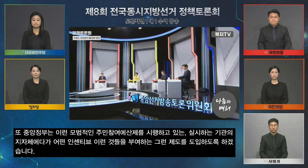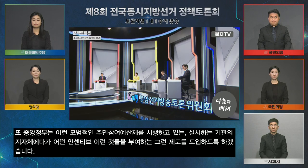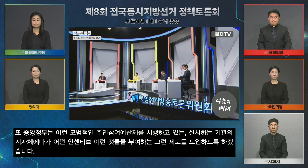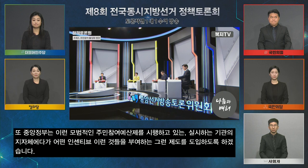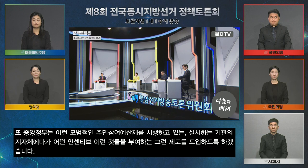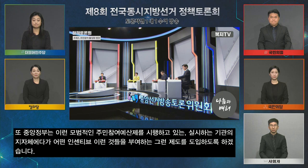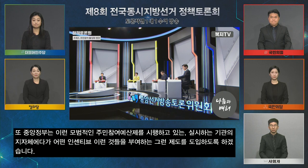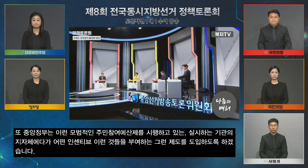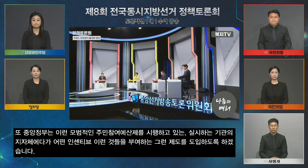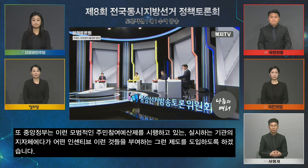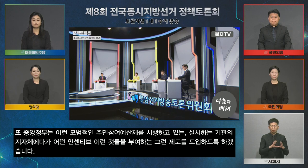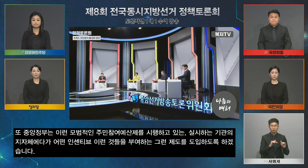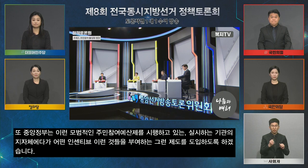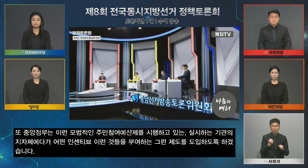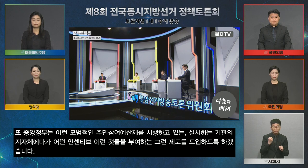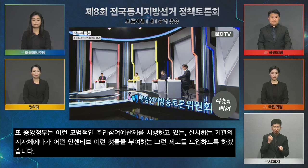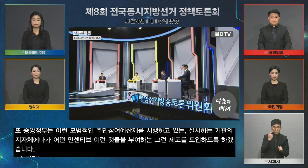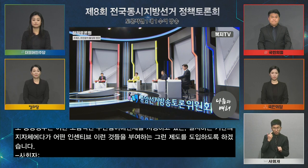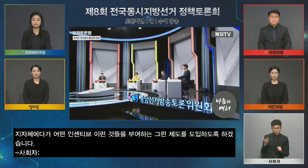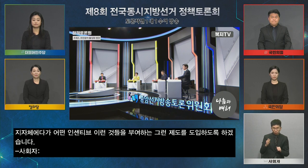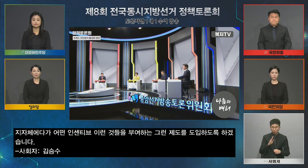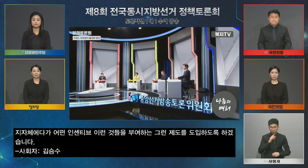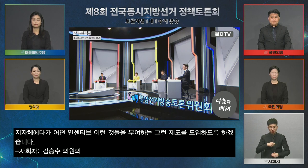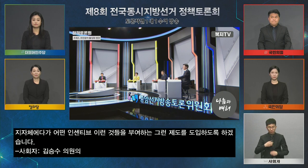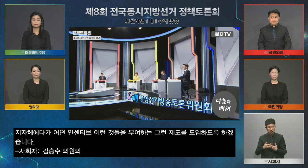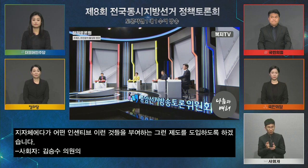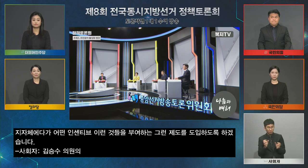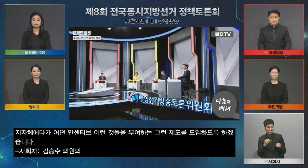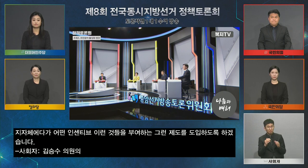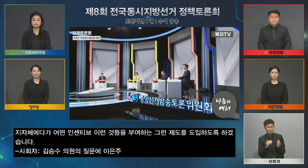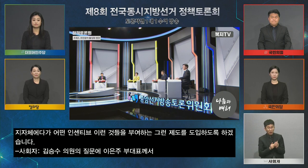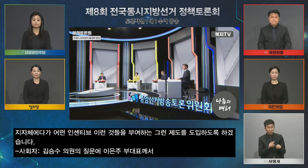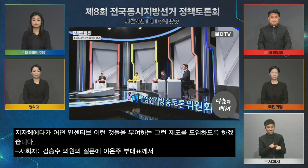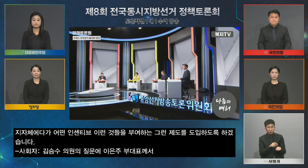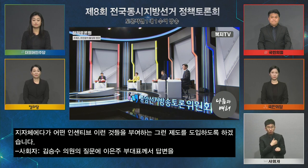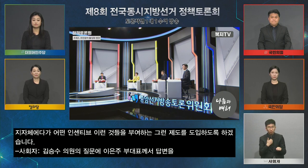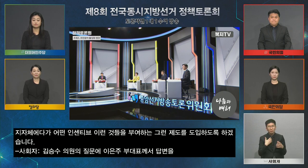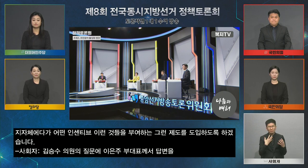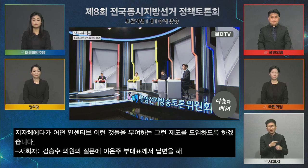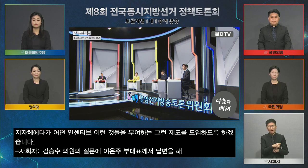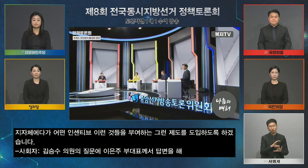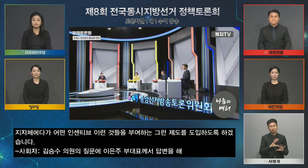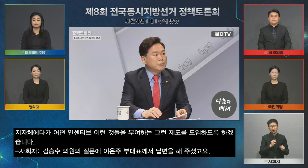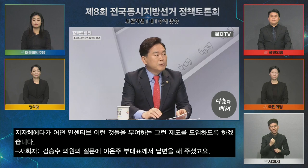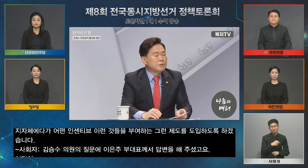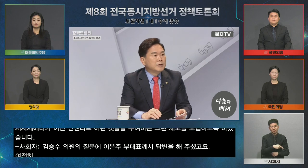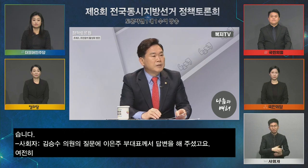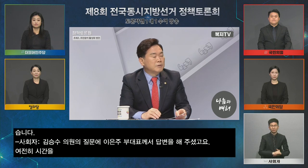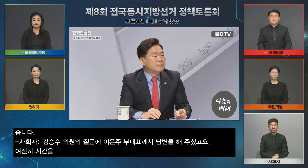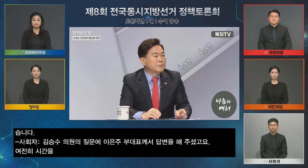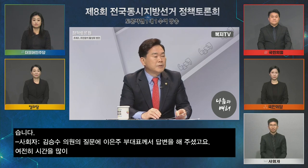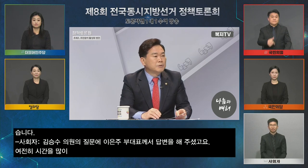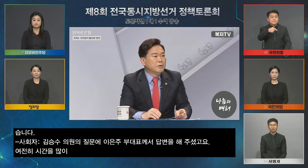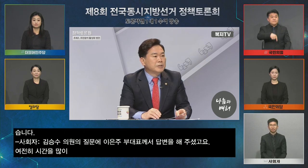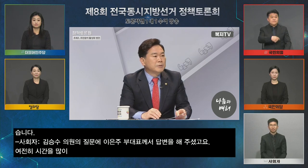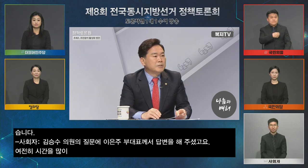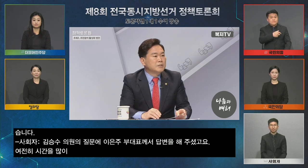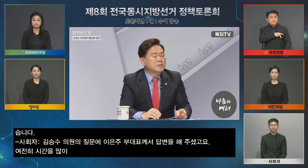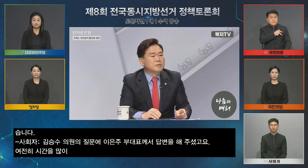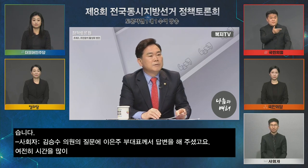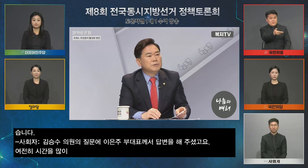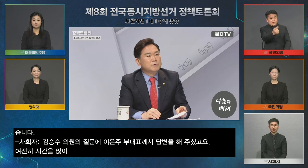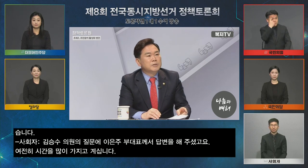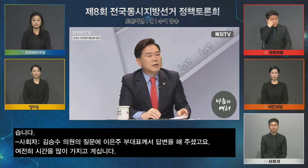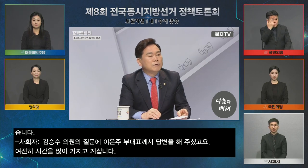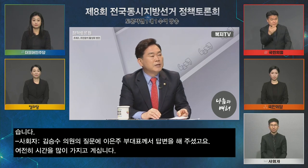김승수 의원의 질문에 이은주 부대표께서 답변을 해주셨고요. 여전히 시간이 가장 많이 갖고 계십니다. 그리고 구영모 의원님께 또 한 번 여쭤보겠습니다.